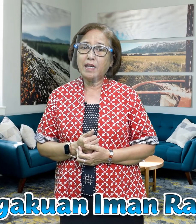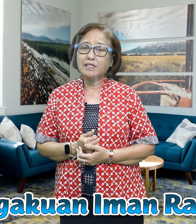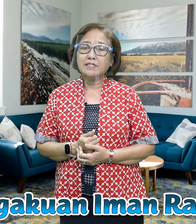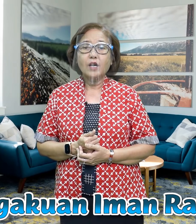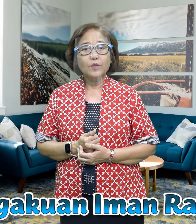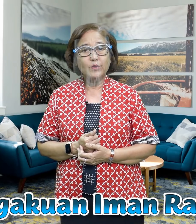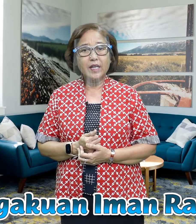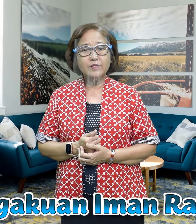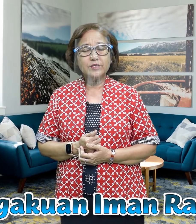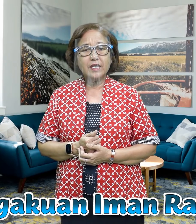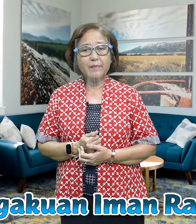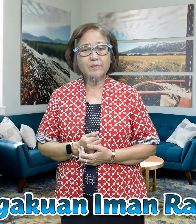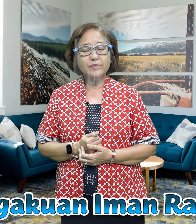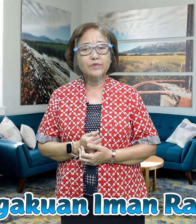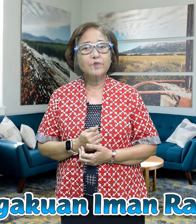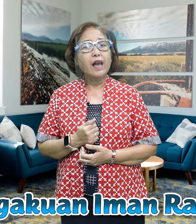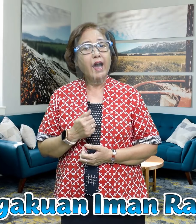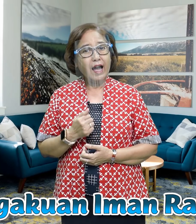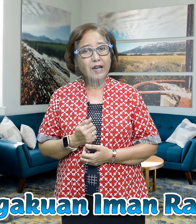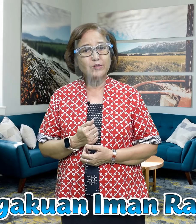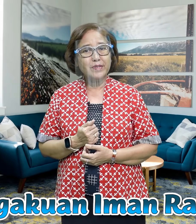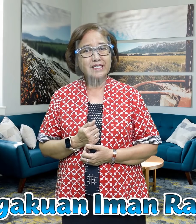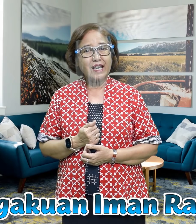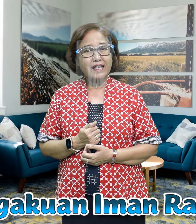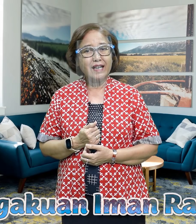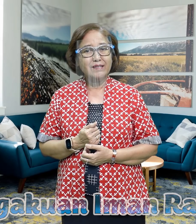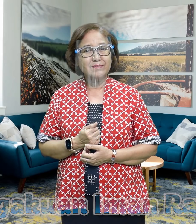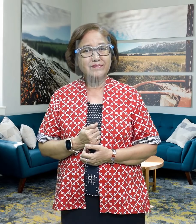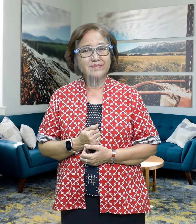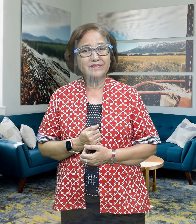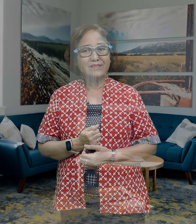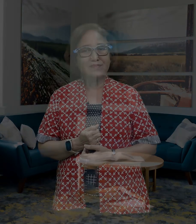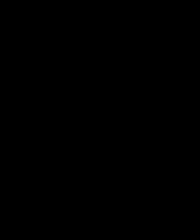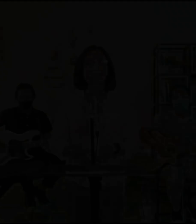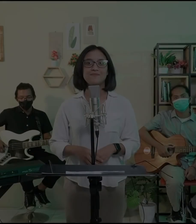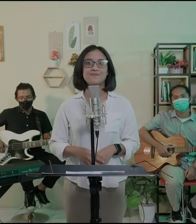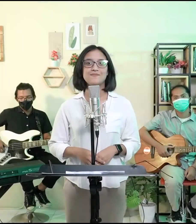Kidung Jemaat 280, Aku Percaya.